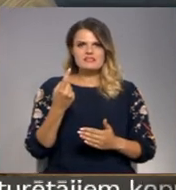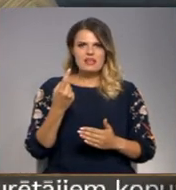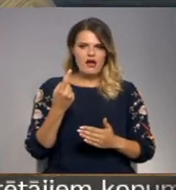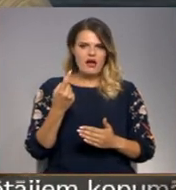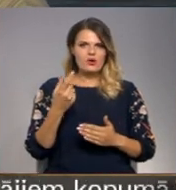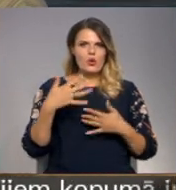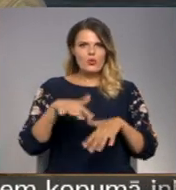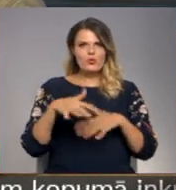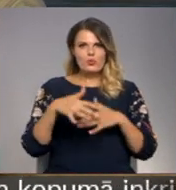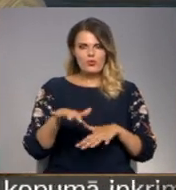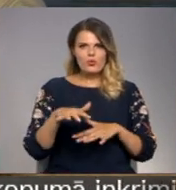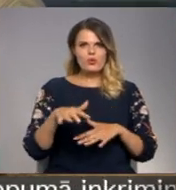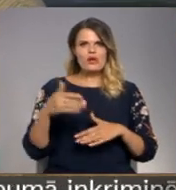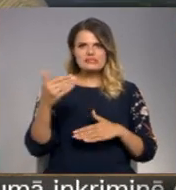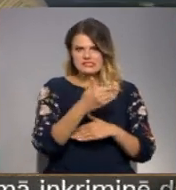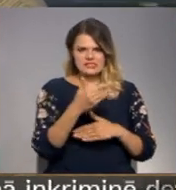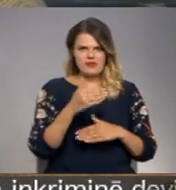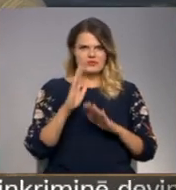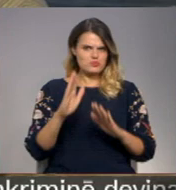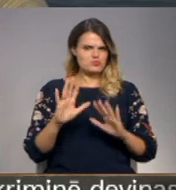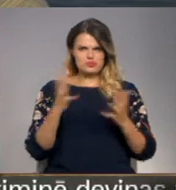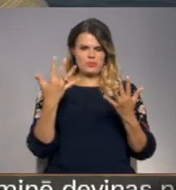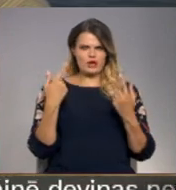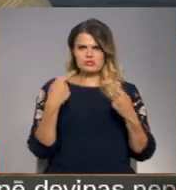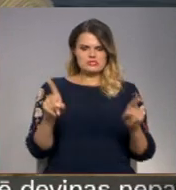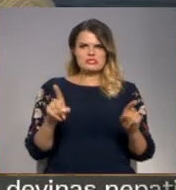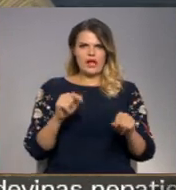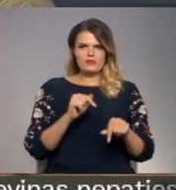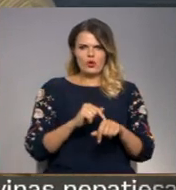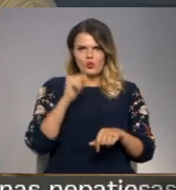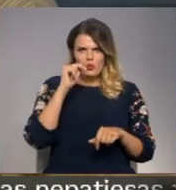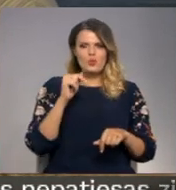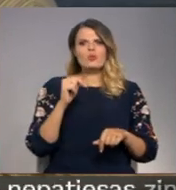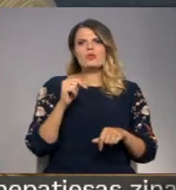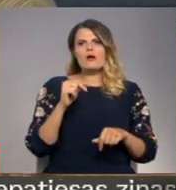pārorientēta jūras iedzīvotāji, kas dzīvo visu jūras fauna.